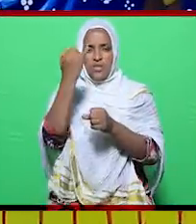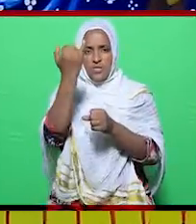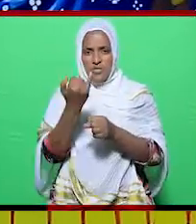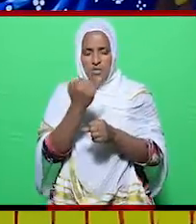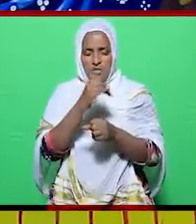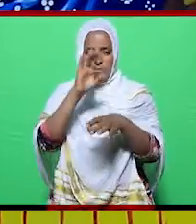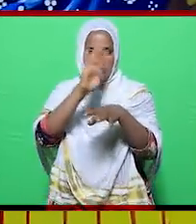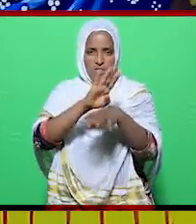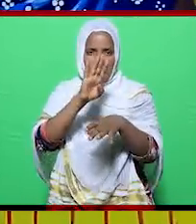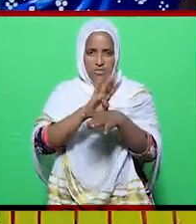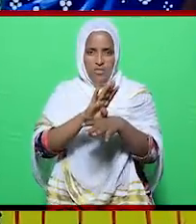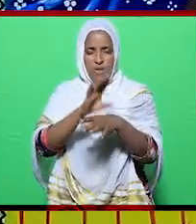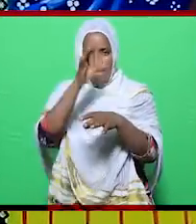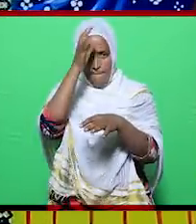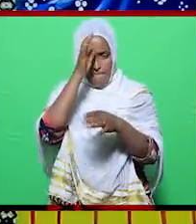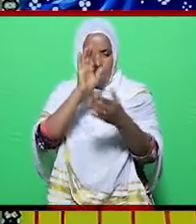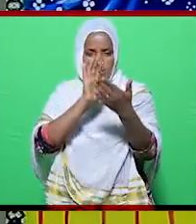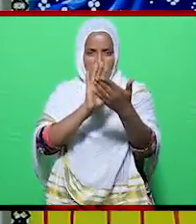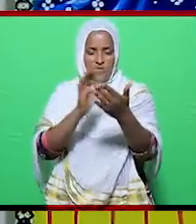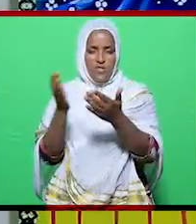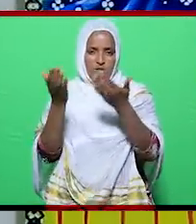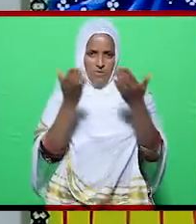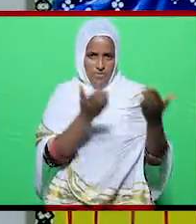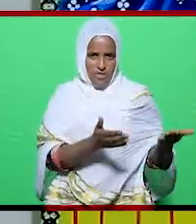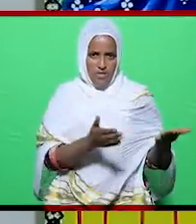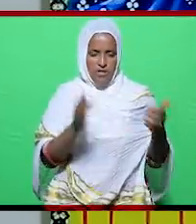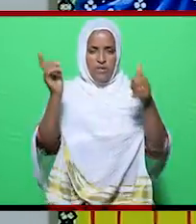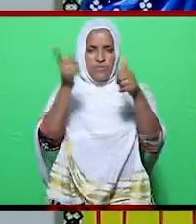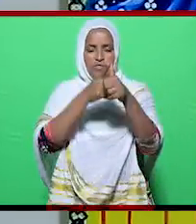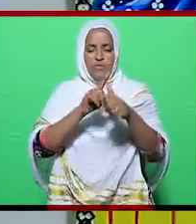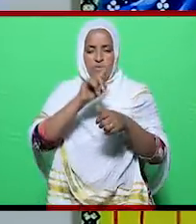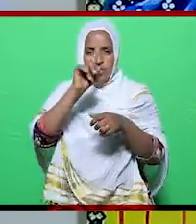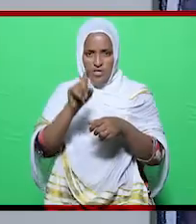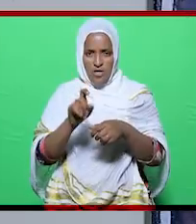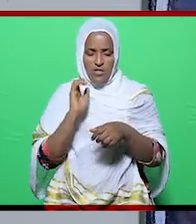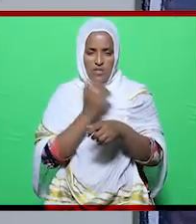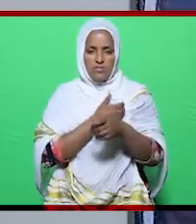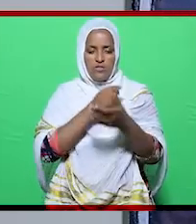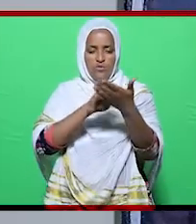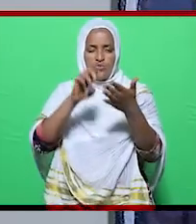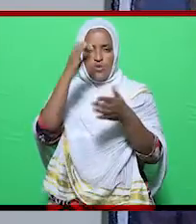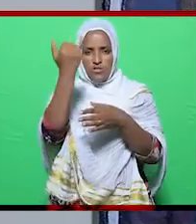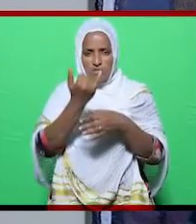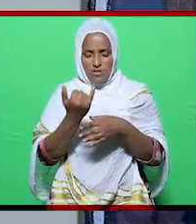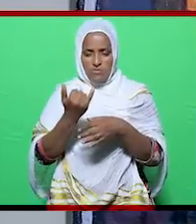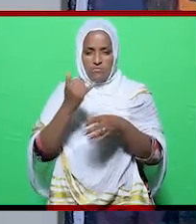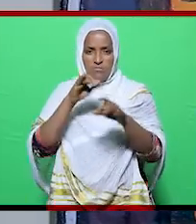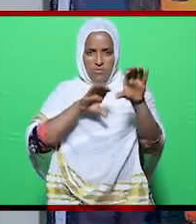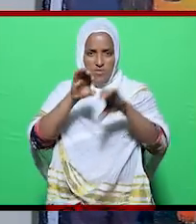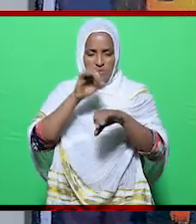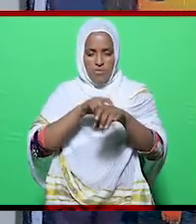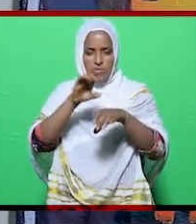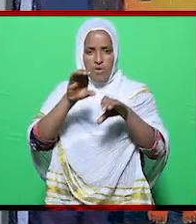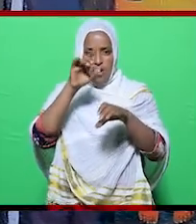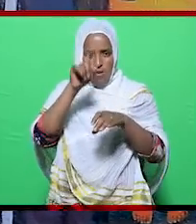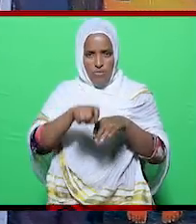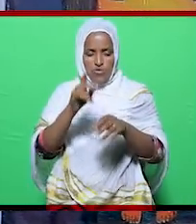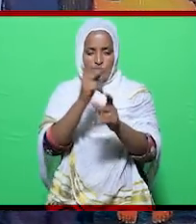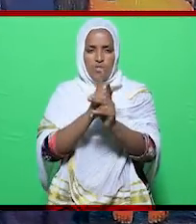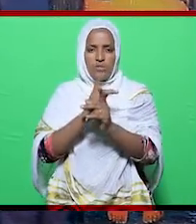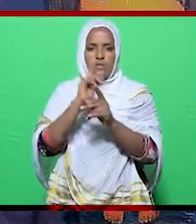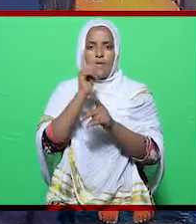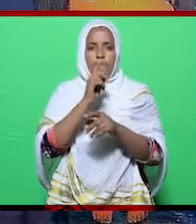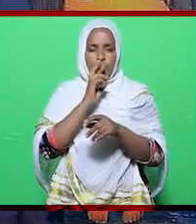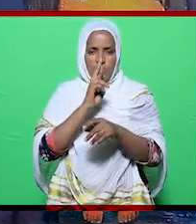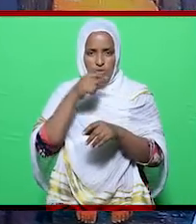ይዘን ከሳሊና ከቤተክርስቲያናችን አባት ፊት ቀርበናል። የመጀመሪያ ጥያቄያችንን ቅዱሳት ሥዕላት ሲሳሉ መደረግ